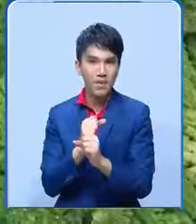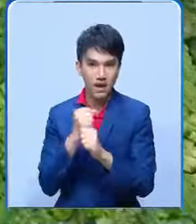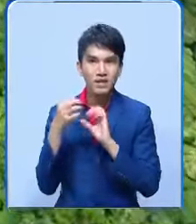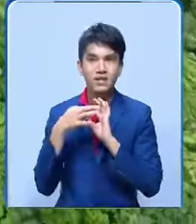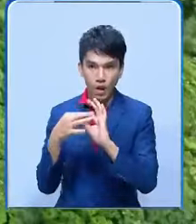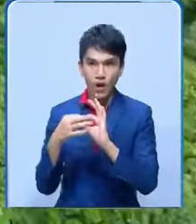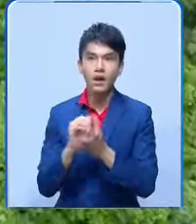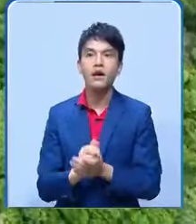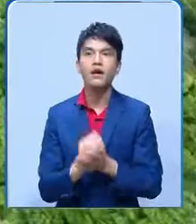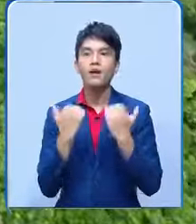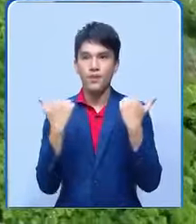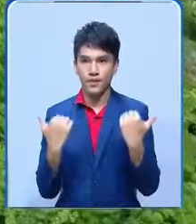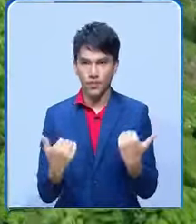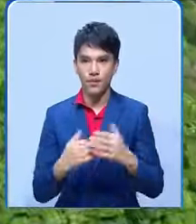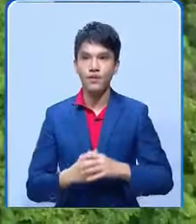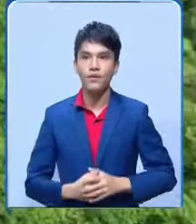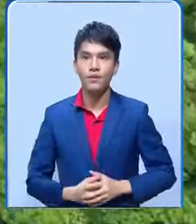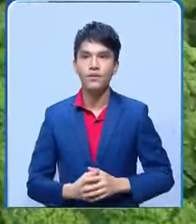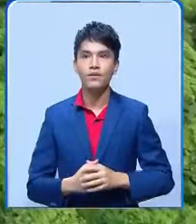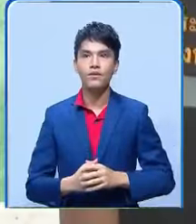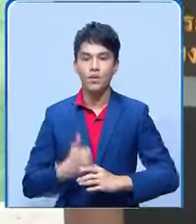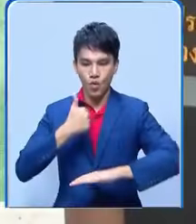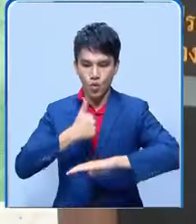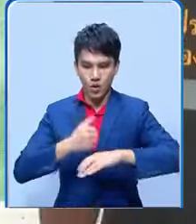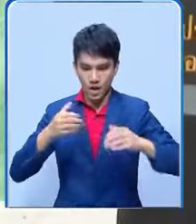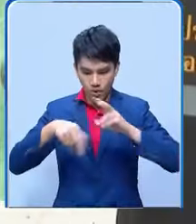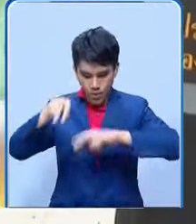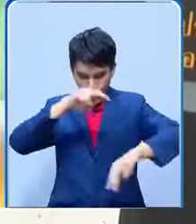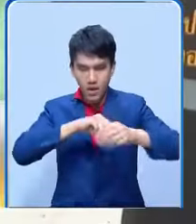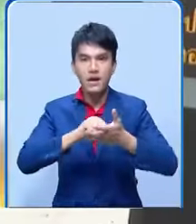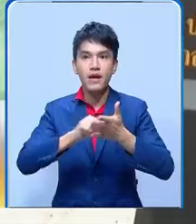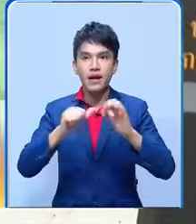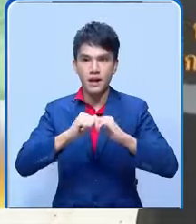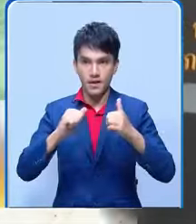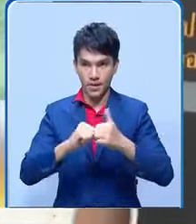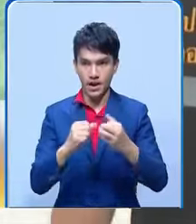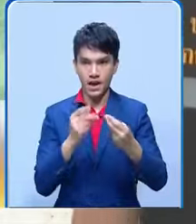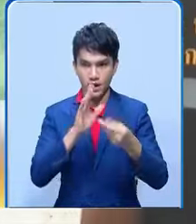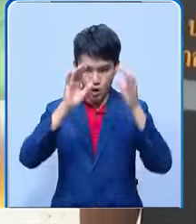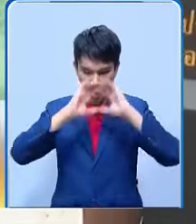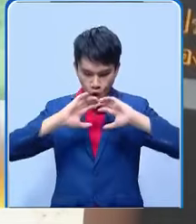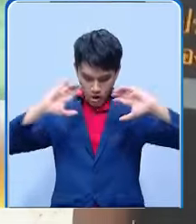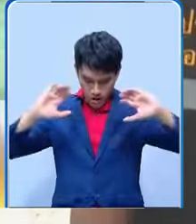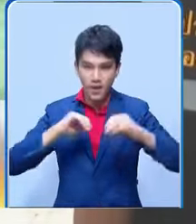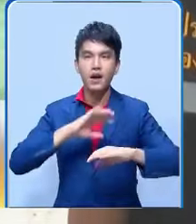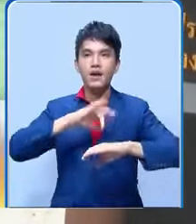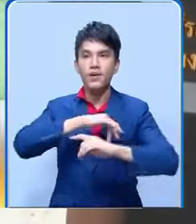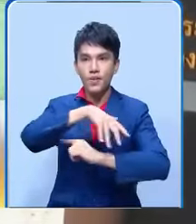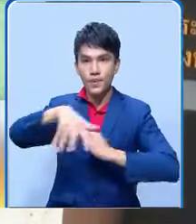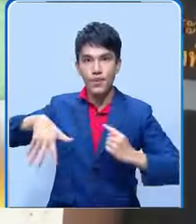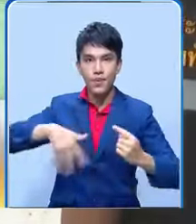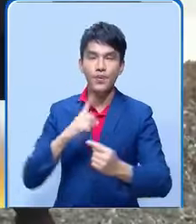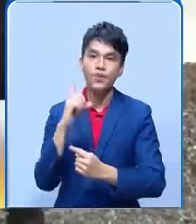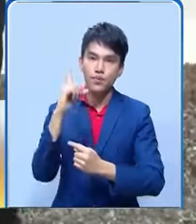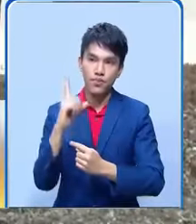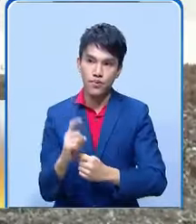คะเรื่องนี้พันเอกดุสิตเกษรแก้วค่ะหัวหน้าชุดตรวจสอบและแก้ไขปัญหาการบุกรุกที่ดินของรัฐทำลายทรัพยากรธรรมชาติและสิ่งแวดล้อม